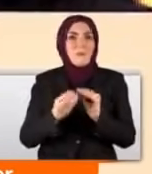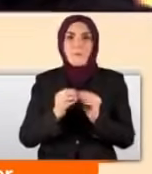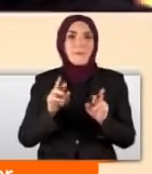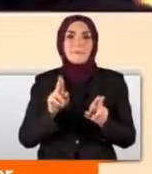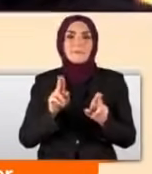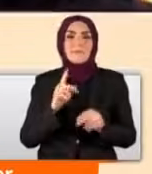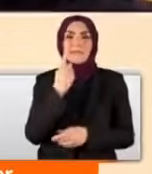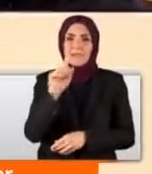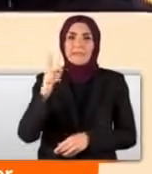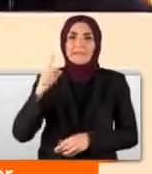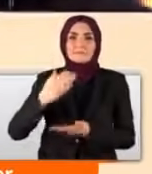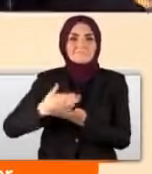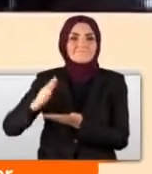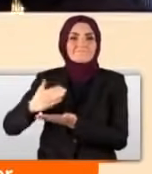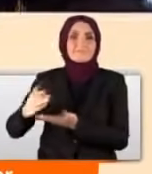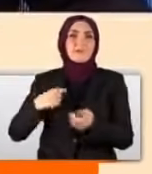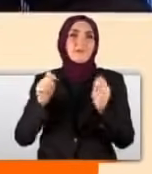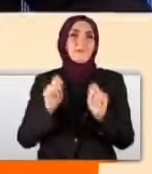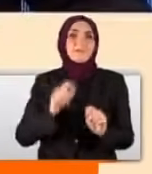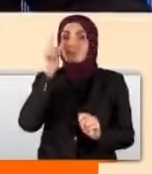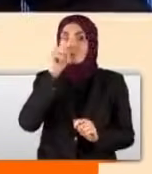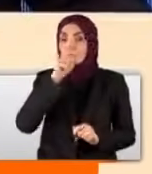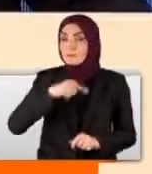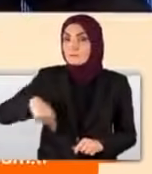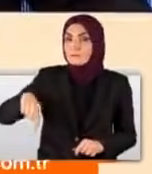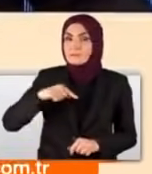dağıttık. Çünkü biz